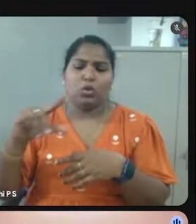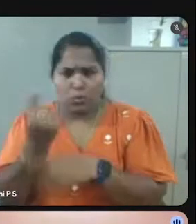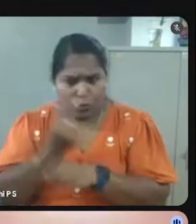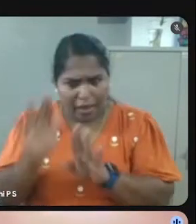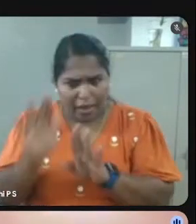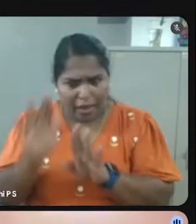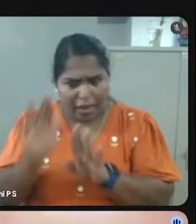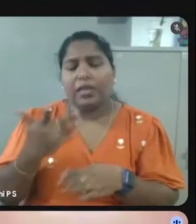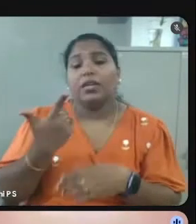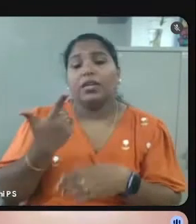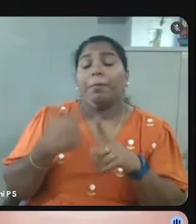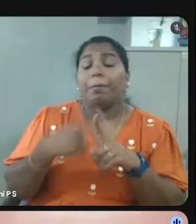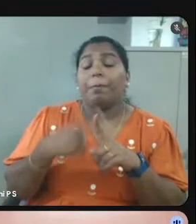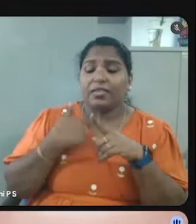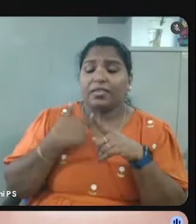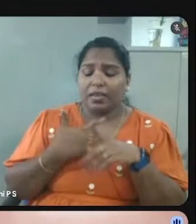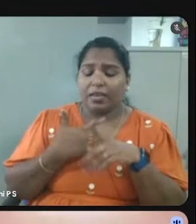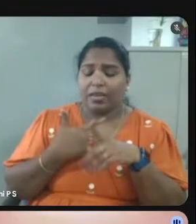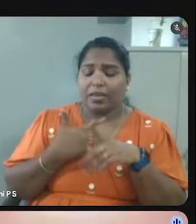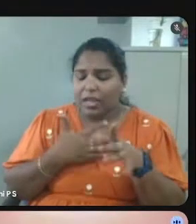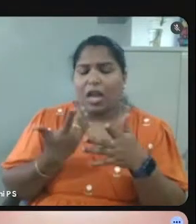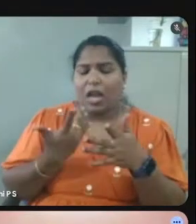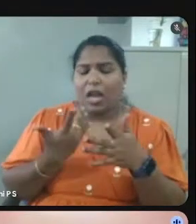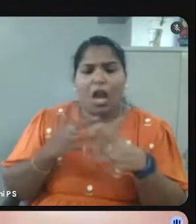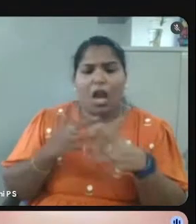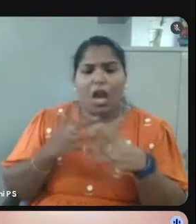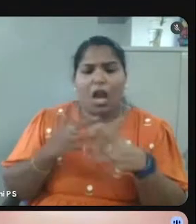പിന്നെ മെയിൽ ആൻഡ് ഫീമെയിൽ ഓറിയന്റേഷൻ ഐഡന്റിറ്റി ഉണ്ടോ,